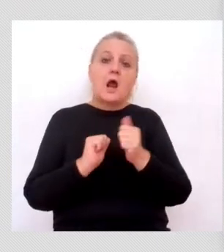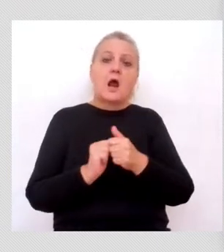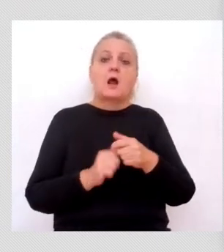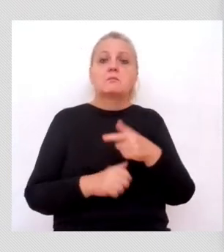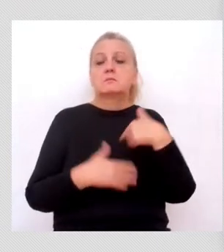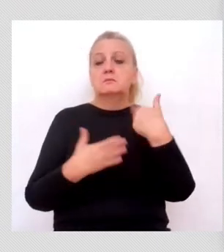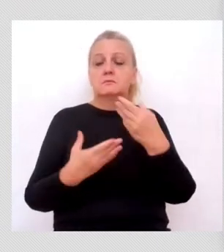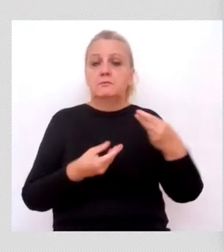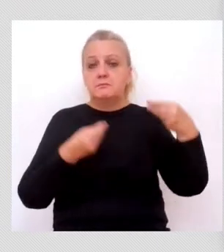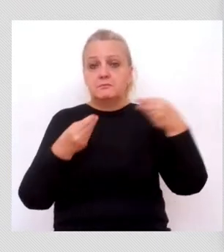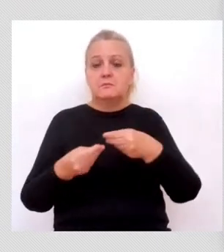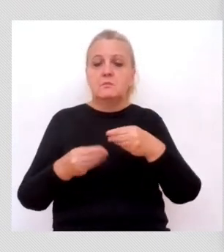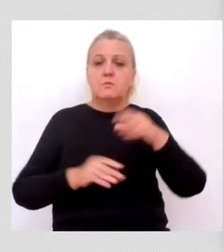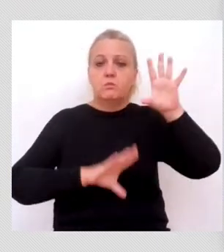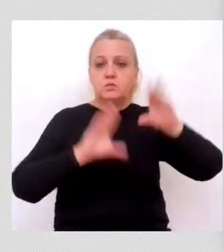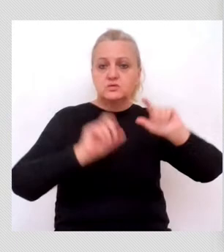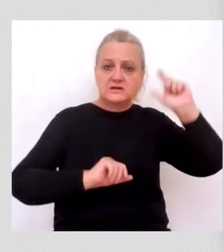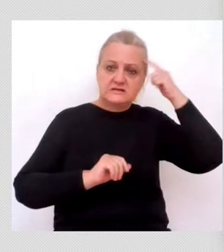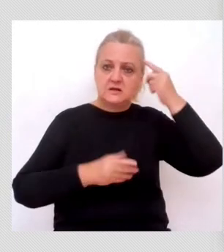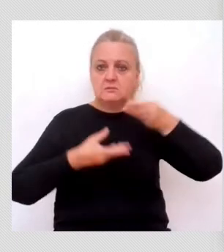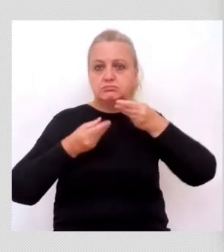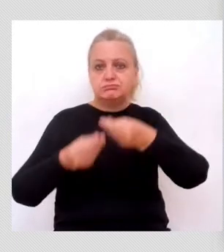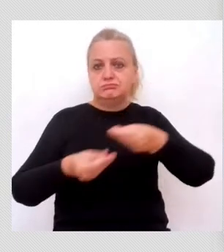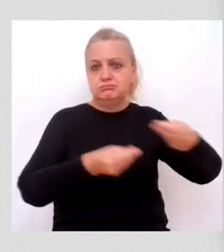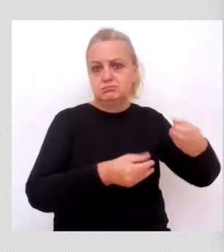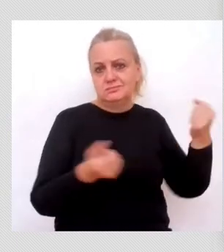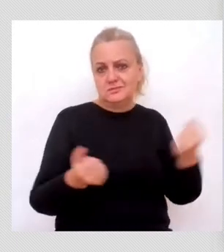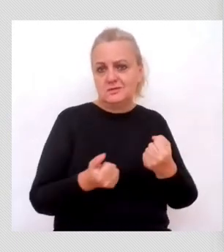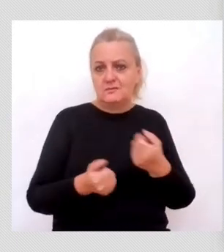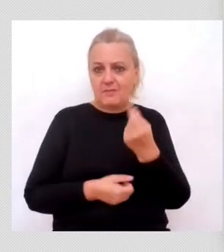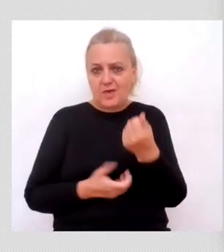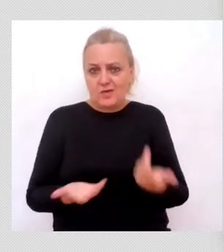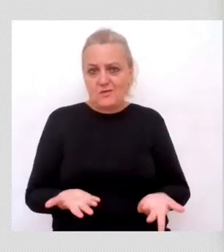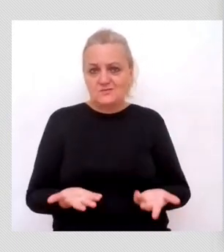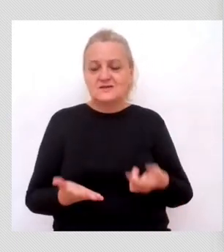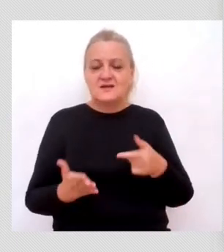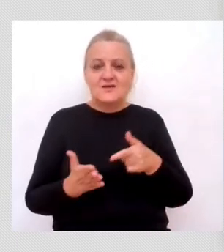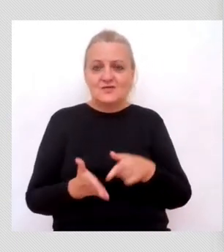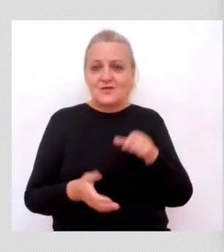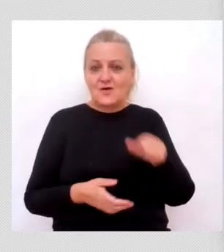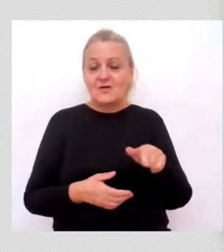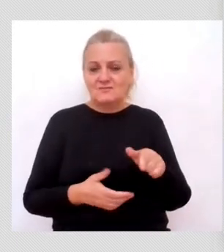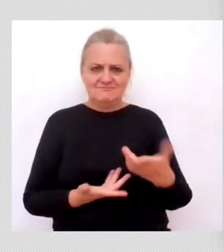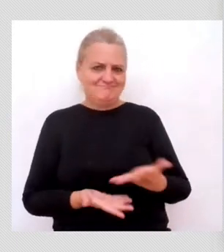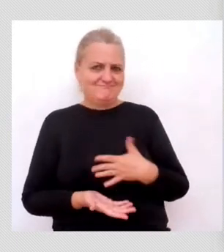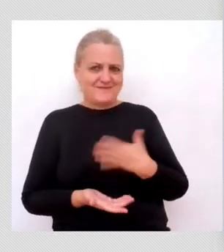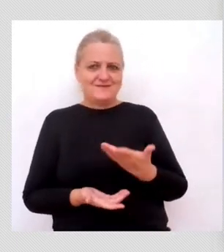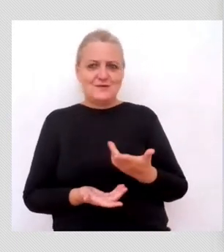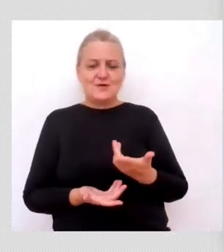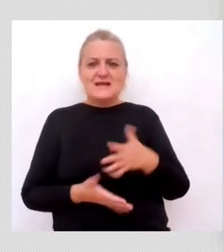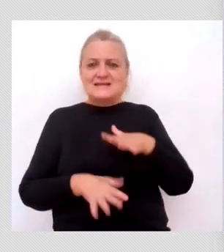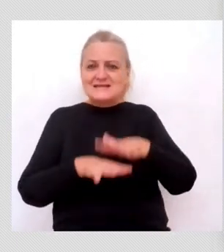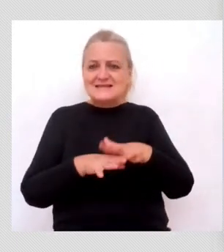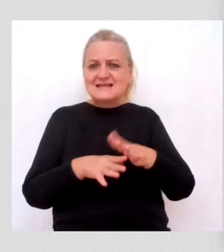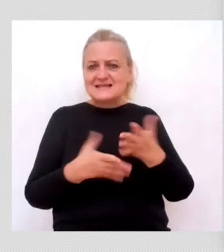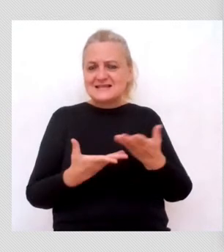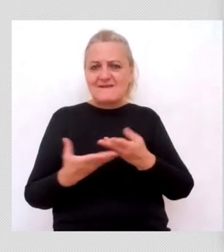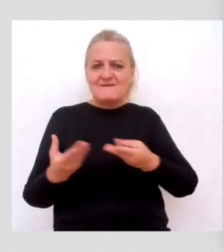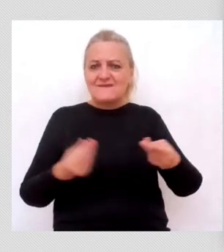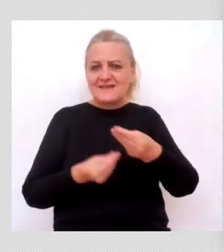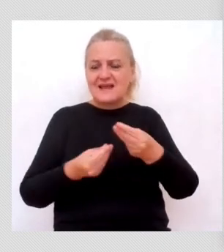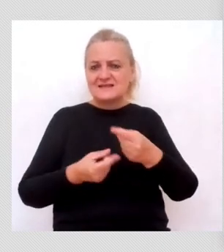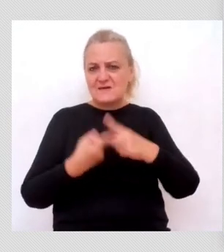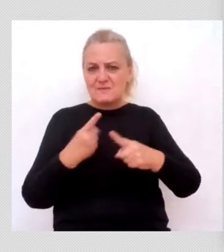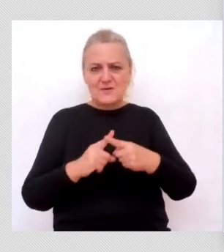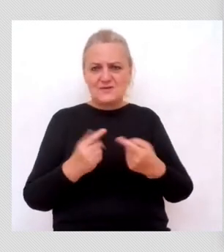pieniędzmi z budżetu centralnego. I to buduje cały, jak powiem, wypaczony system finansowania polityki. Ja się w sumie cieszę,